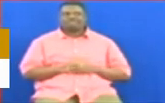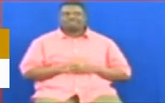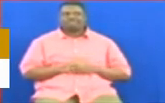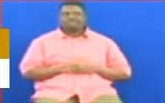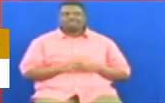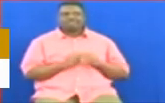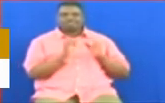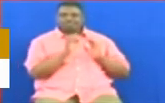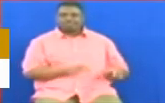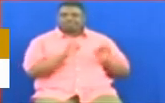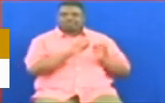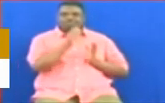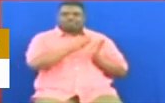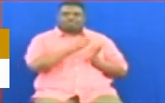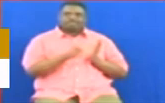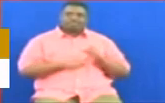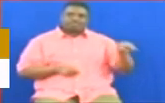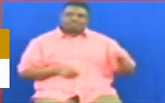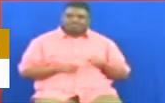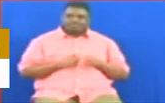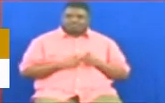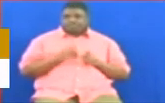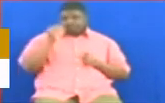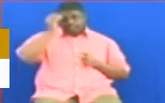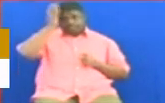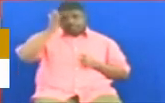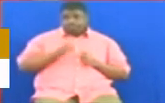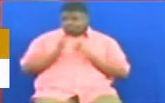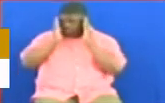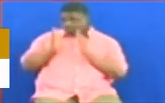Maboresho ya kiuandishi hayo tunayazingatia mheshimiwa.